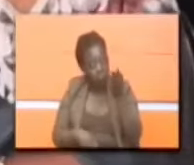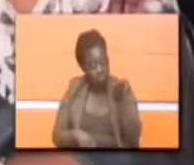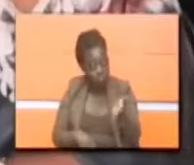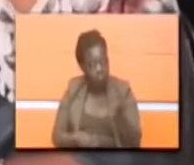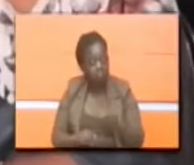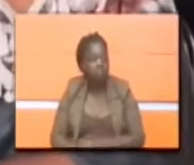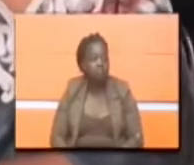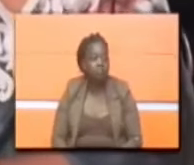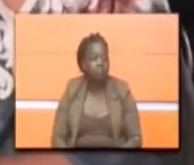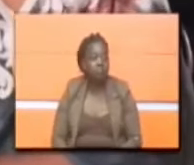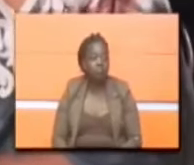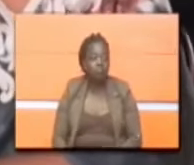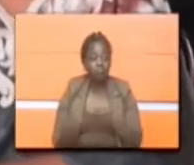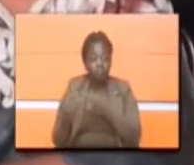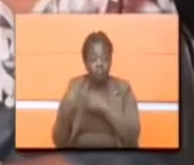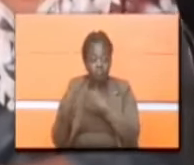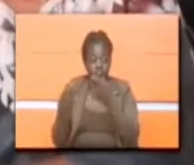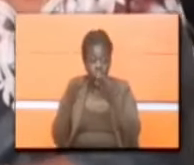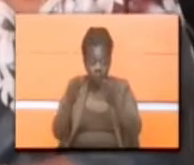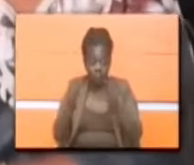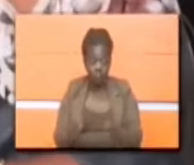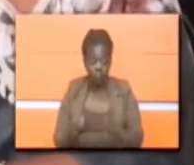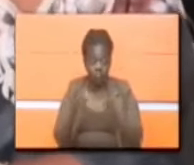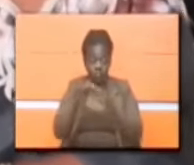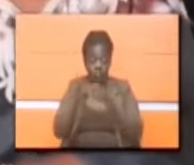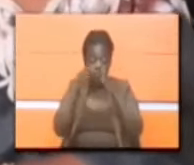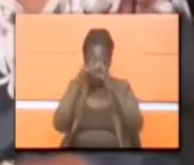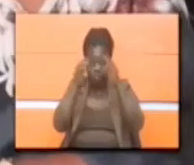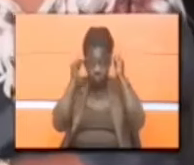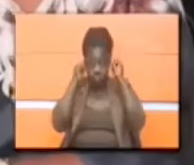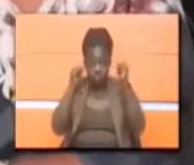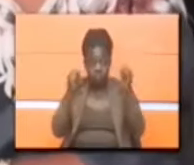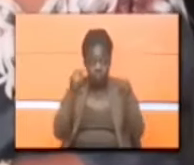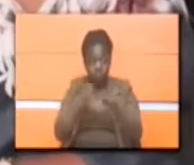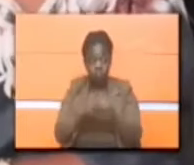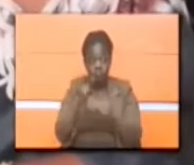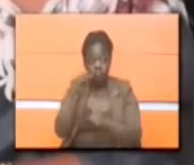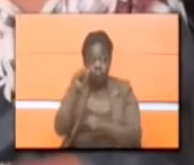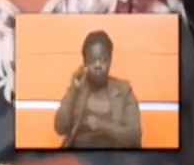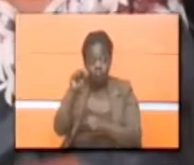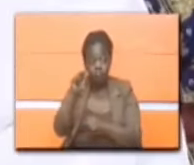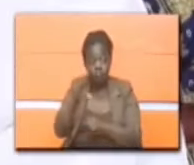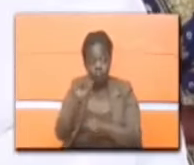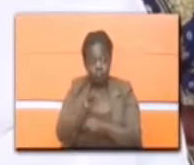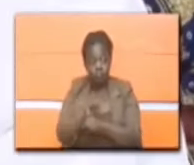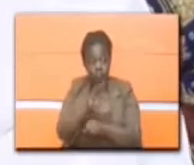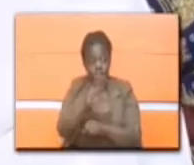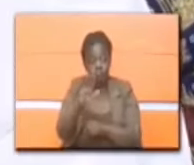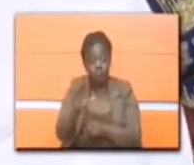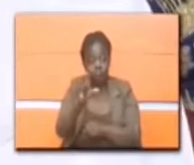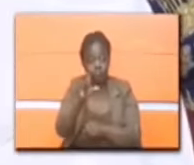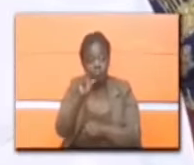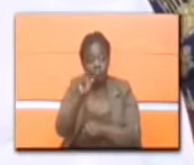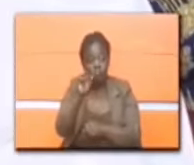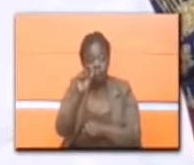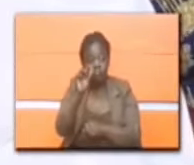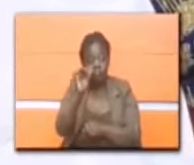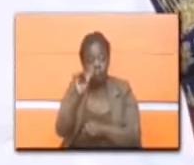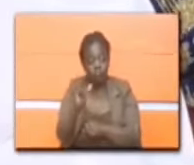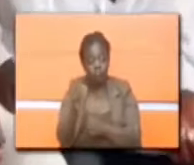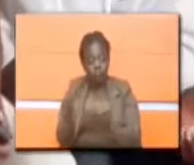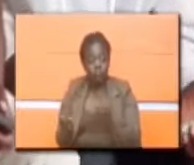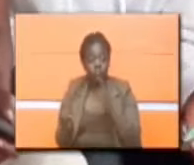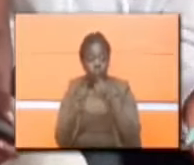akalina. Eyali avunaanyizibwa ku by'ensimbi maka g'obwa pulezidenti mu kiseera Tamale mirundi we yakolerayo, Lucy Nakyoba ayogedde ku